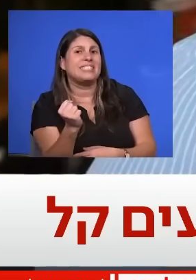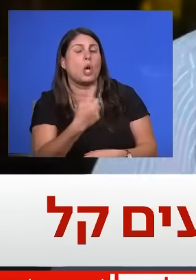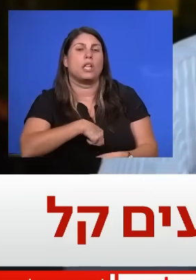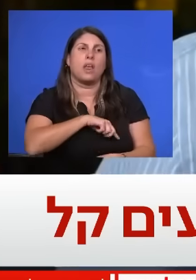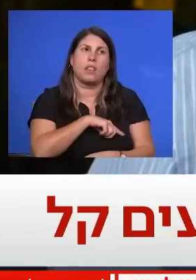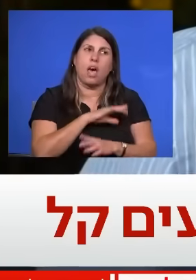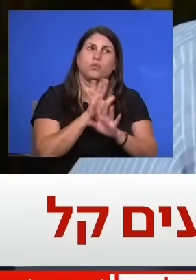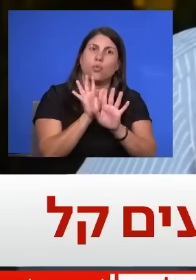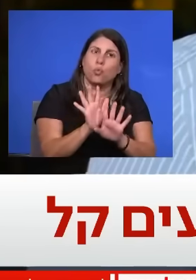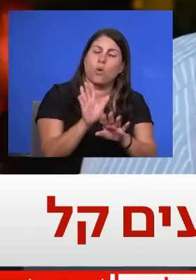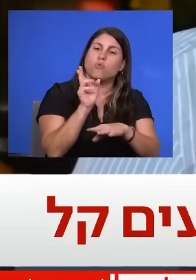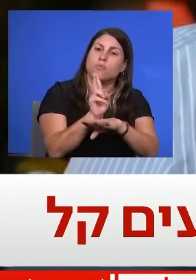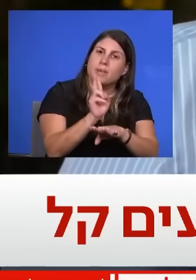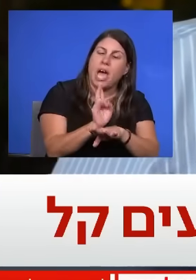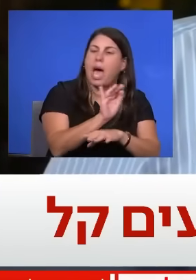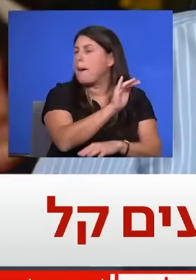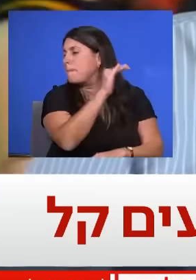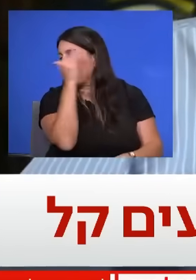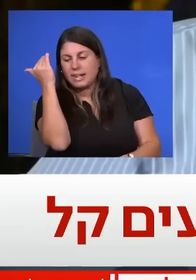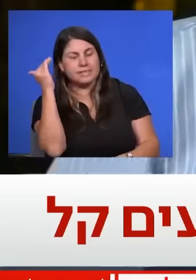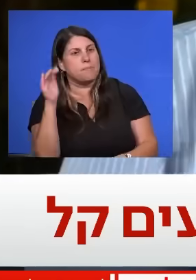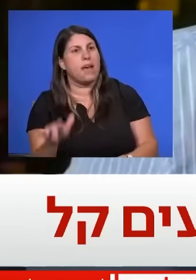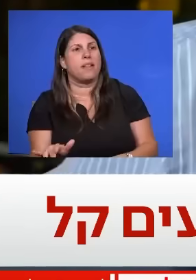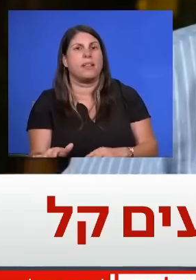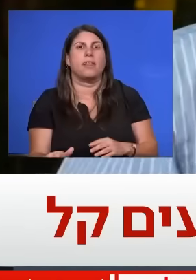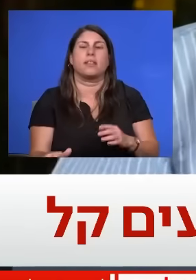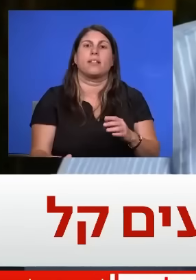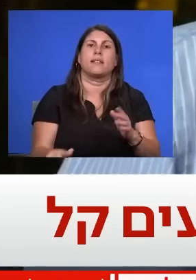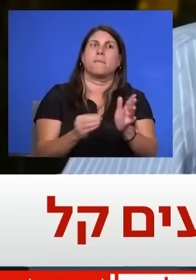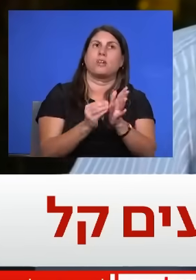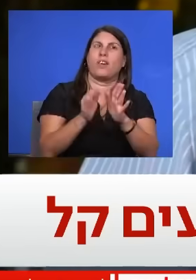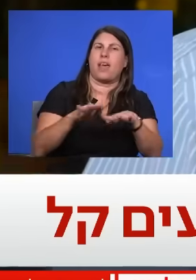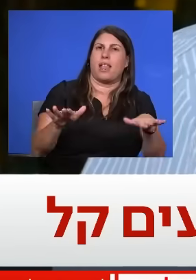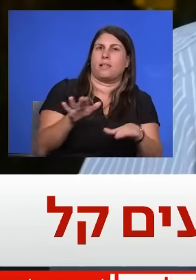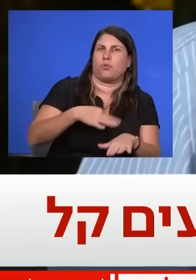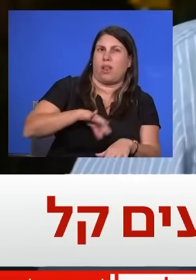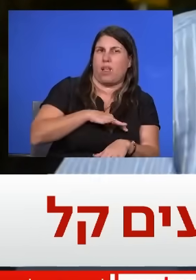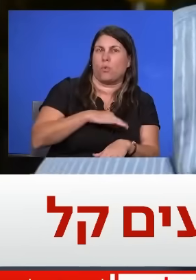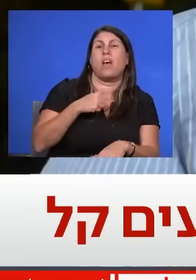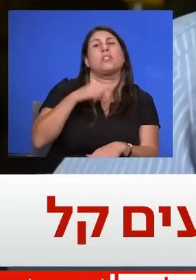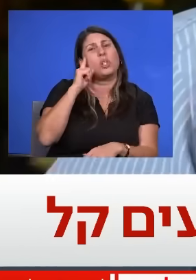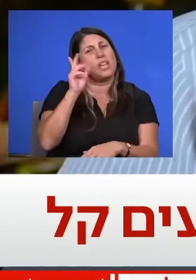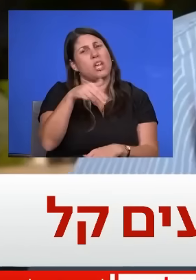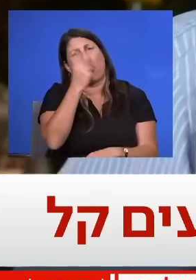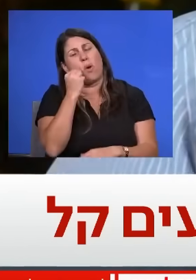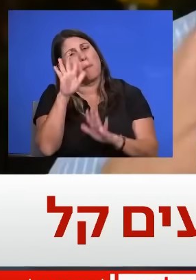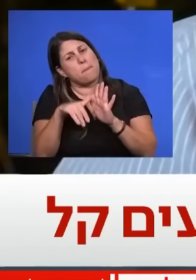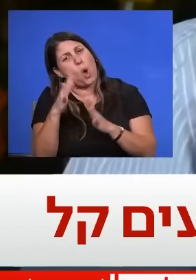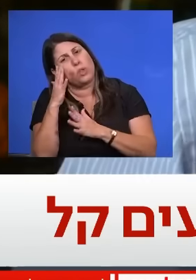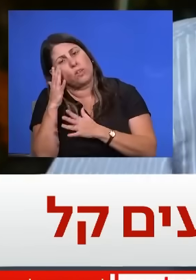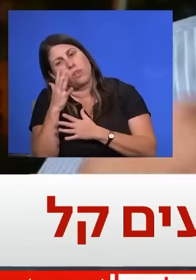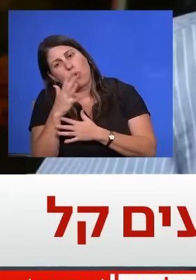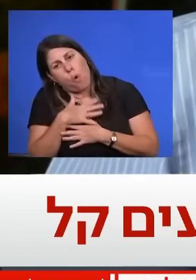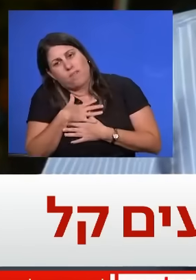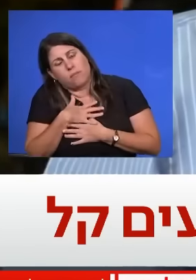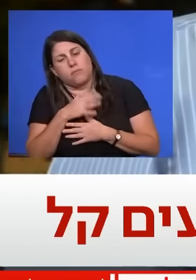השמירה המקסימלית עבור הילדים שלנו, ואני יודע, יש הורים שפחות אוהבים את זה, יש הורים שיותר אוהבים את זה. אני כראש עיר אעשה